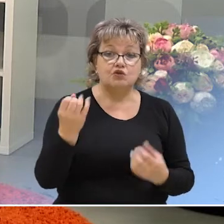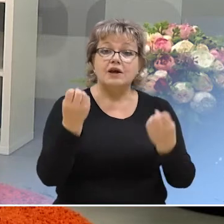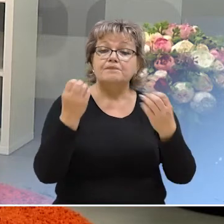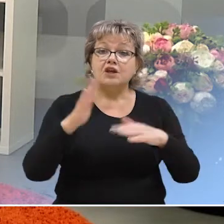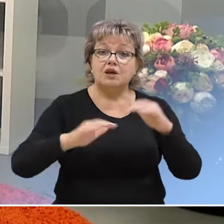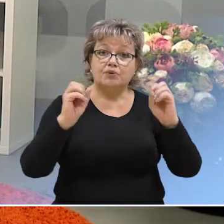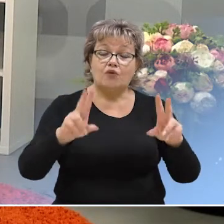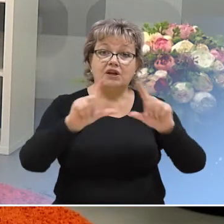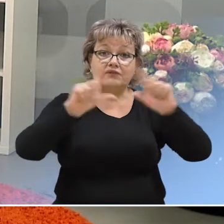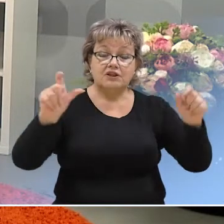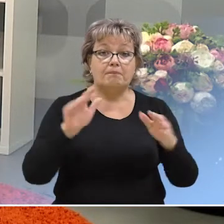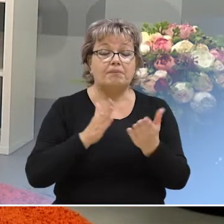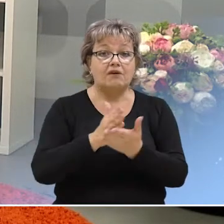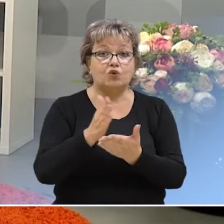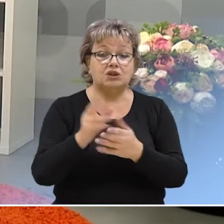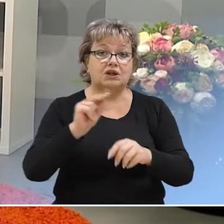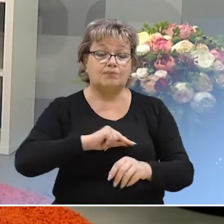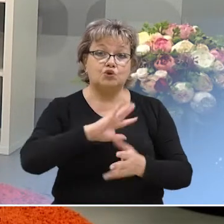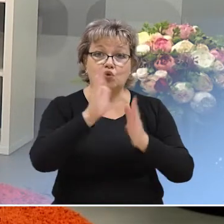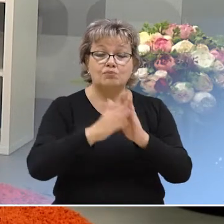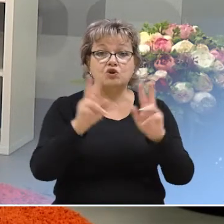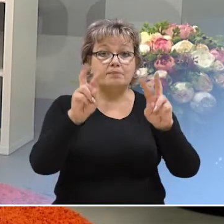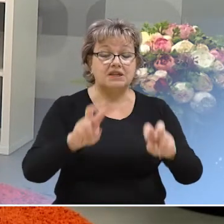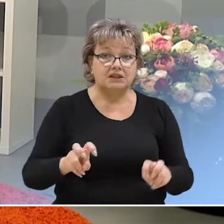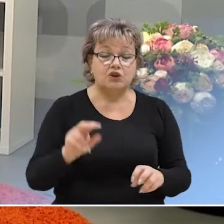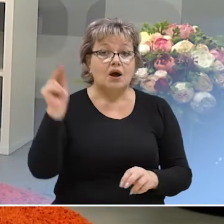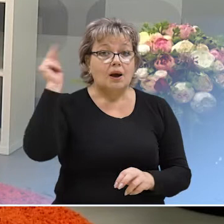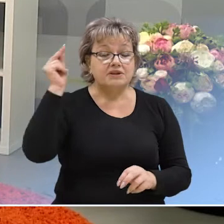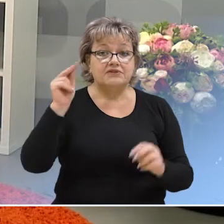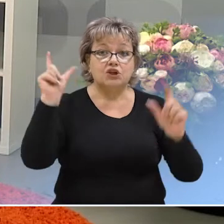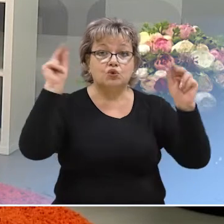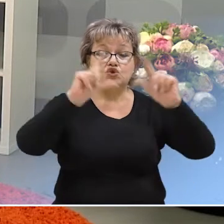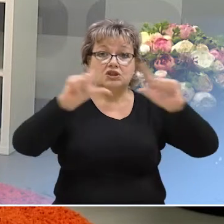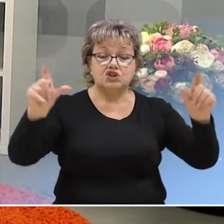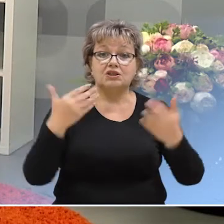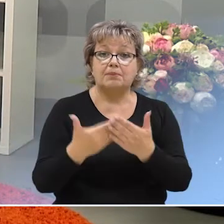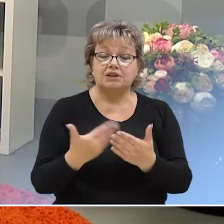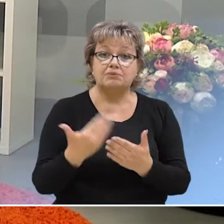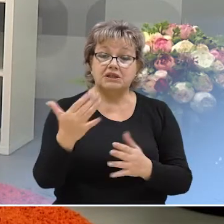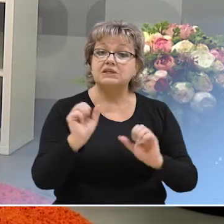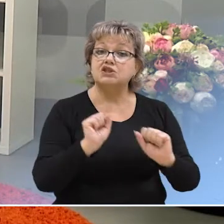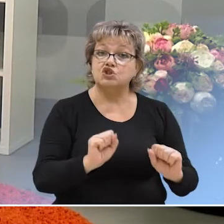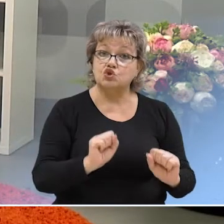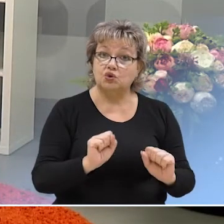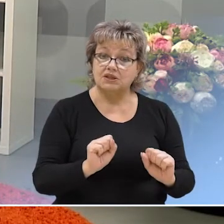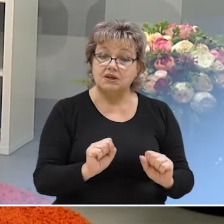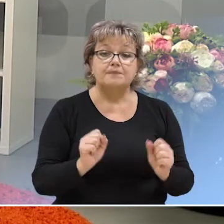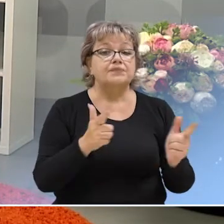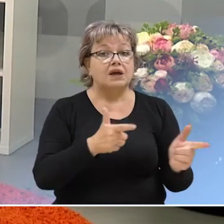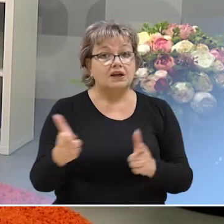других заинтересованных и профильных ведомств проводят работу по комплексному обследованию образовательных учреждений на предмет